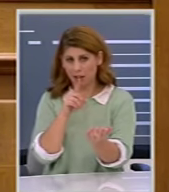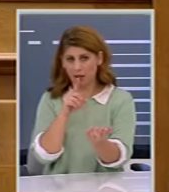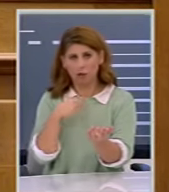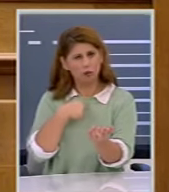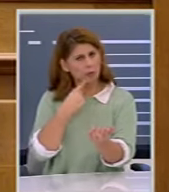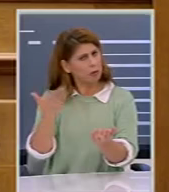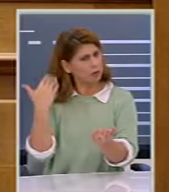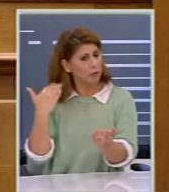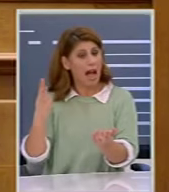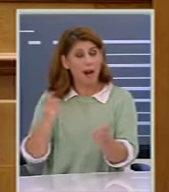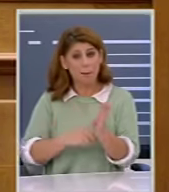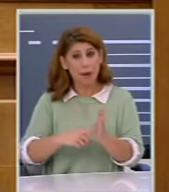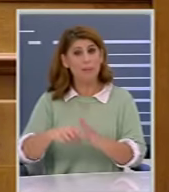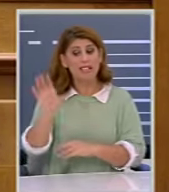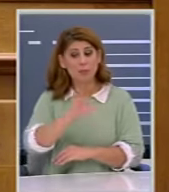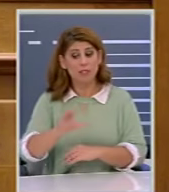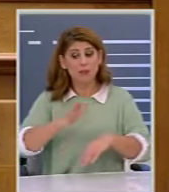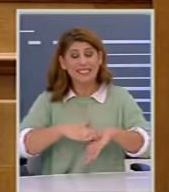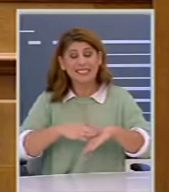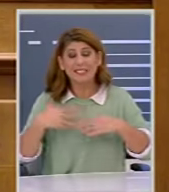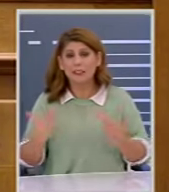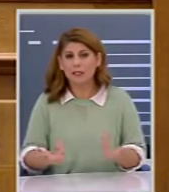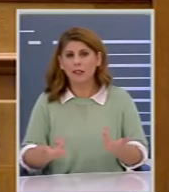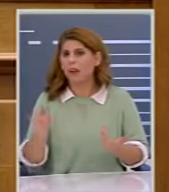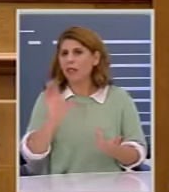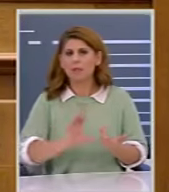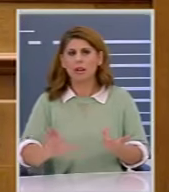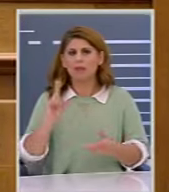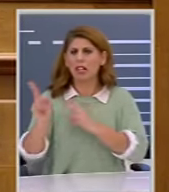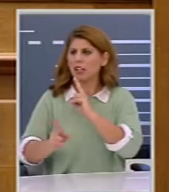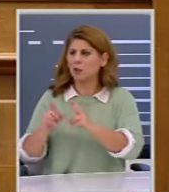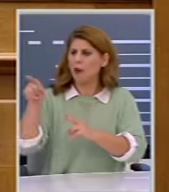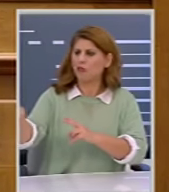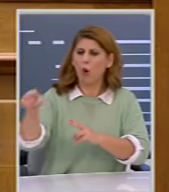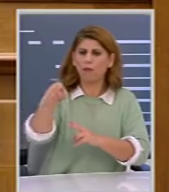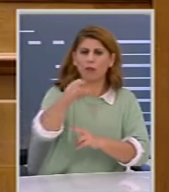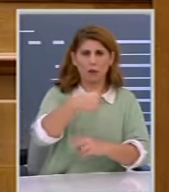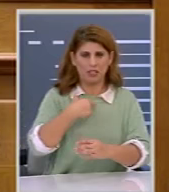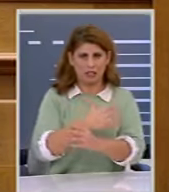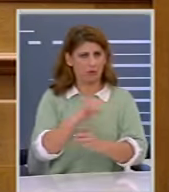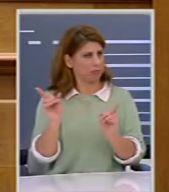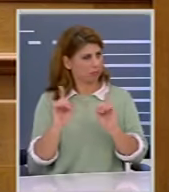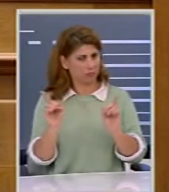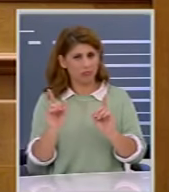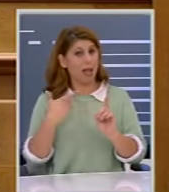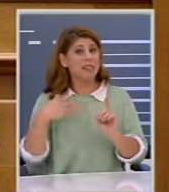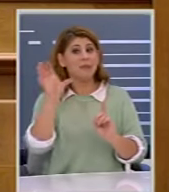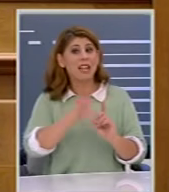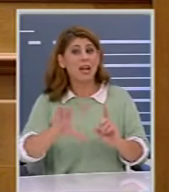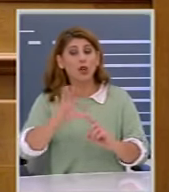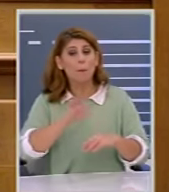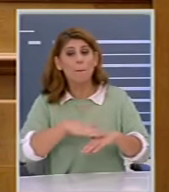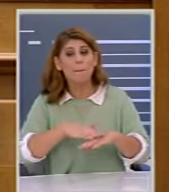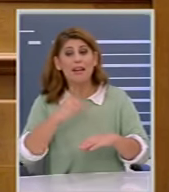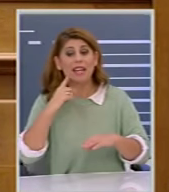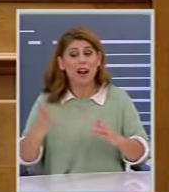παρελθόν. Εάν πρέπει να αναζητούμε τις αιτίες, δεν τις αναζητούμε για να κατηγορούμε κάποιον και να γινόμαστε εισαγγελείς. Τις αναζητούμε για να βρούμε